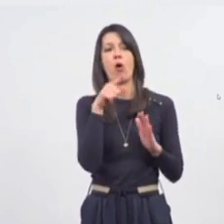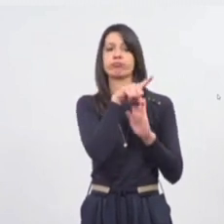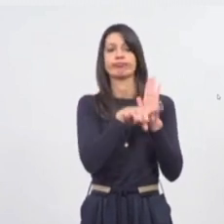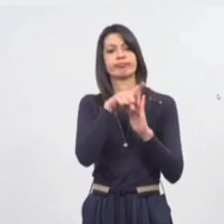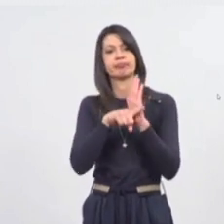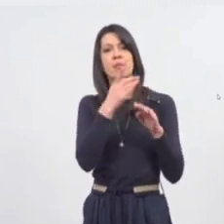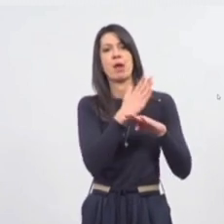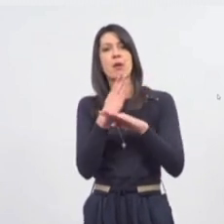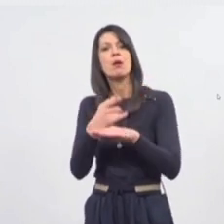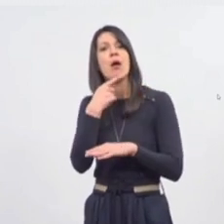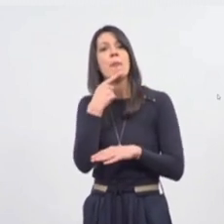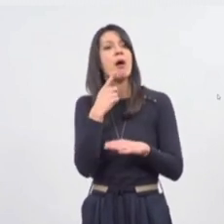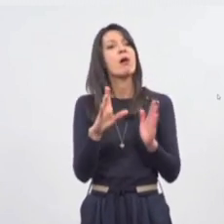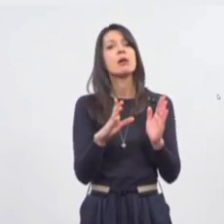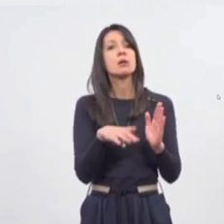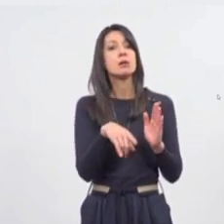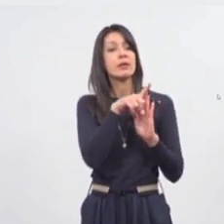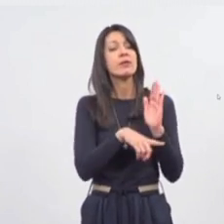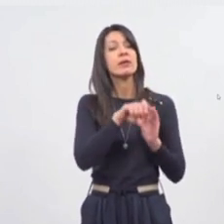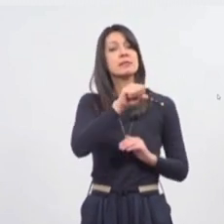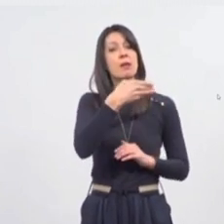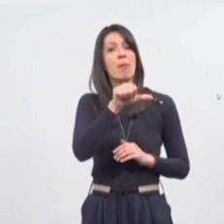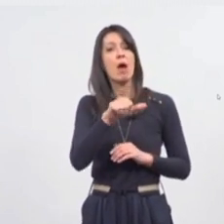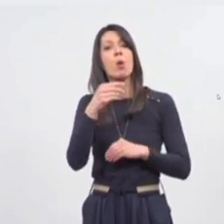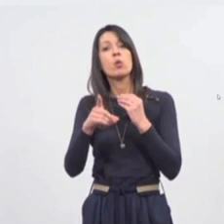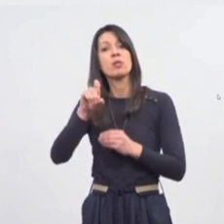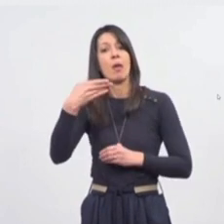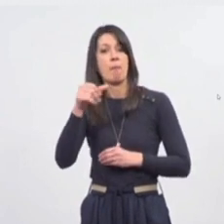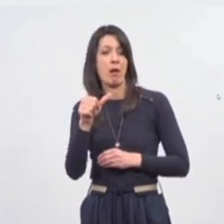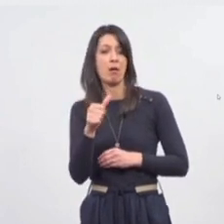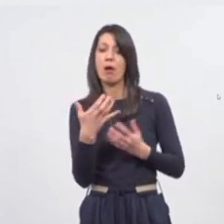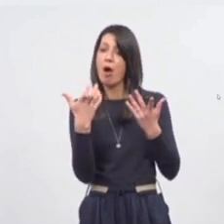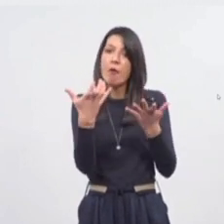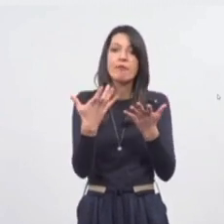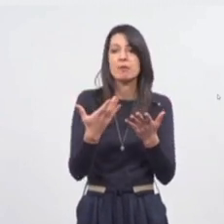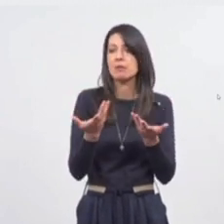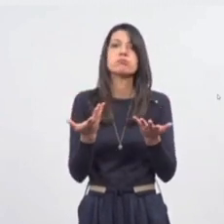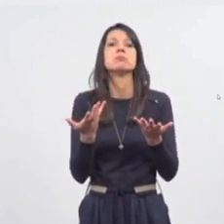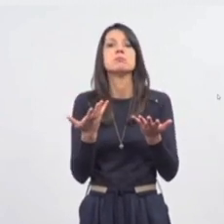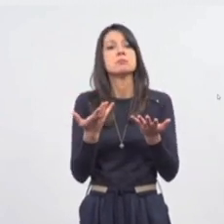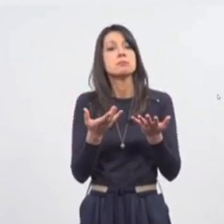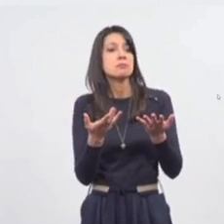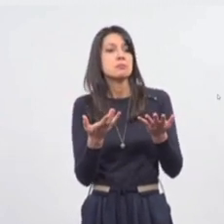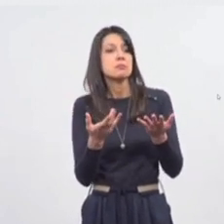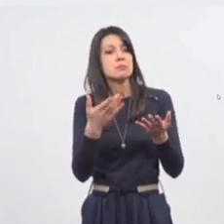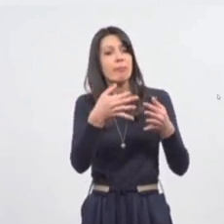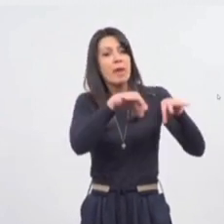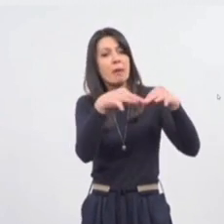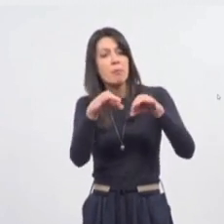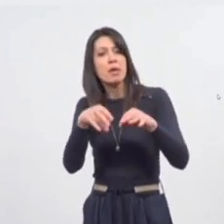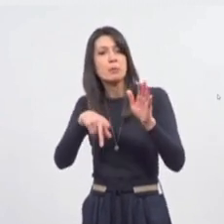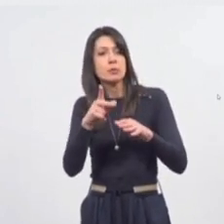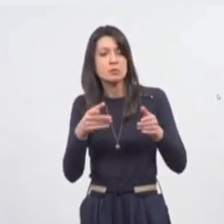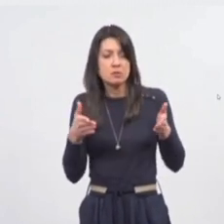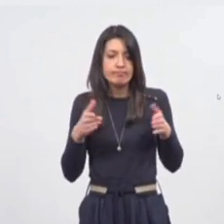quand on parle de la directive SMA, aujourd'hui, on aimerait avoir davantage d'exemples comme la France qui applique des règles. Ce n'est